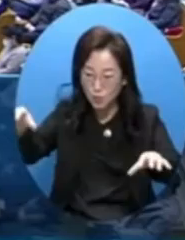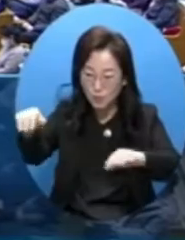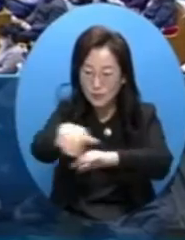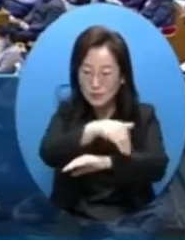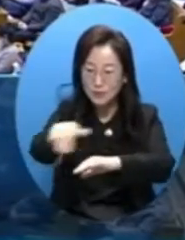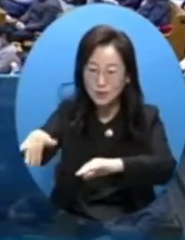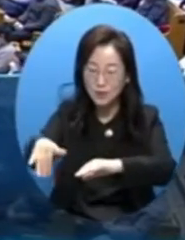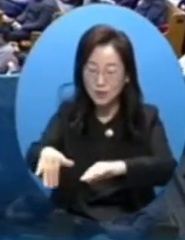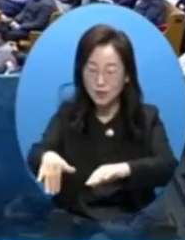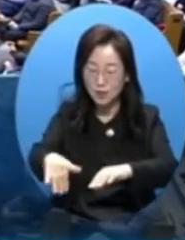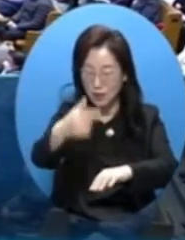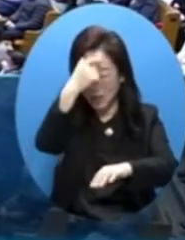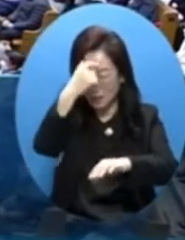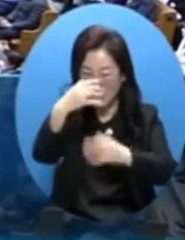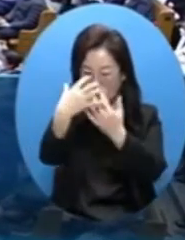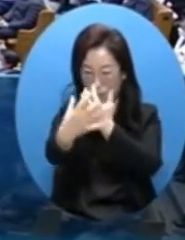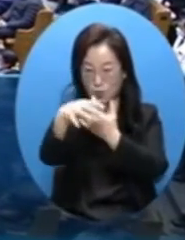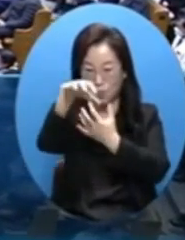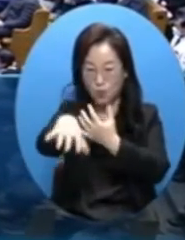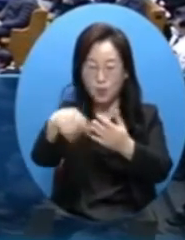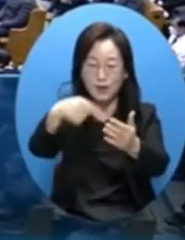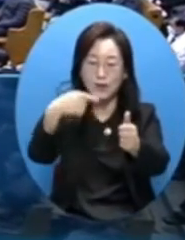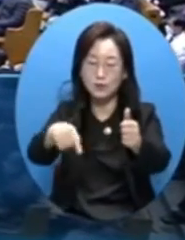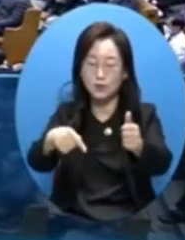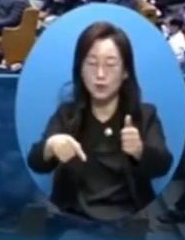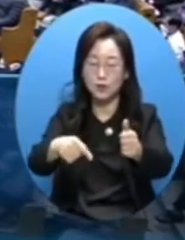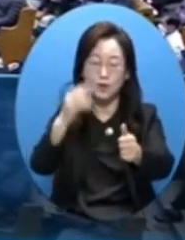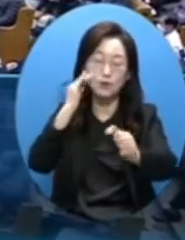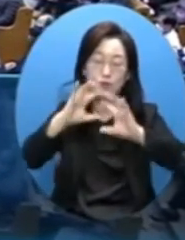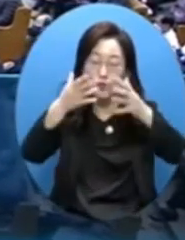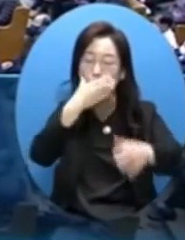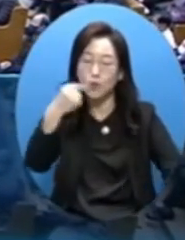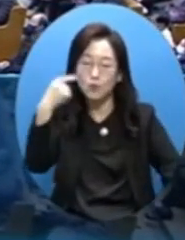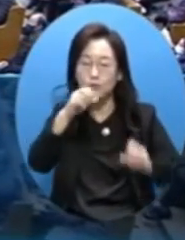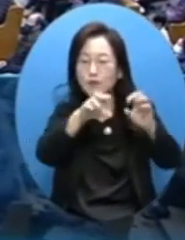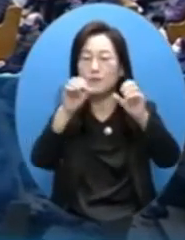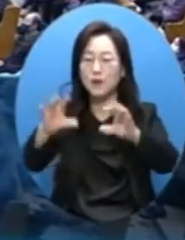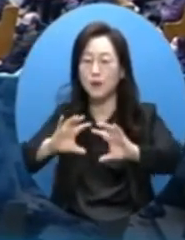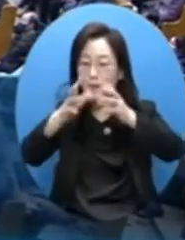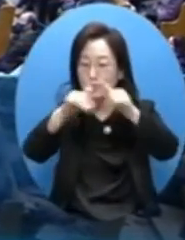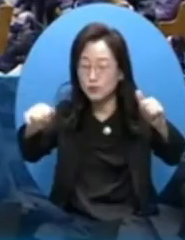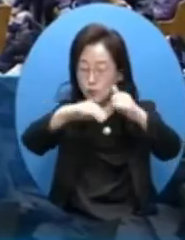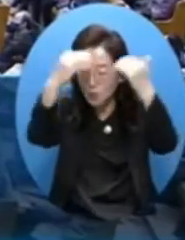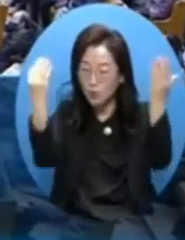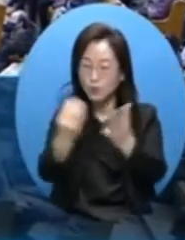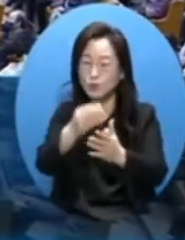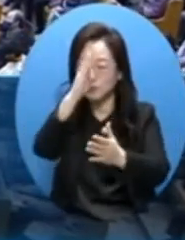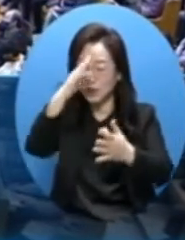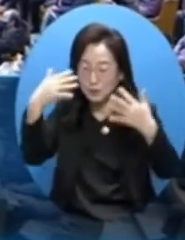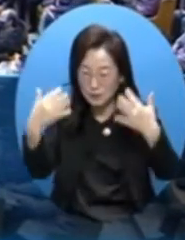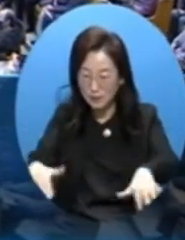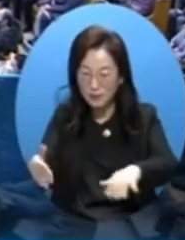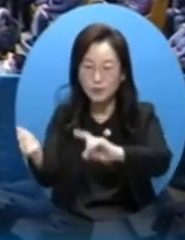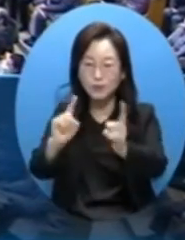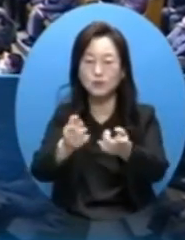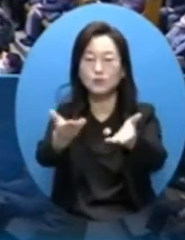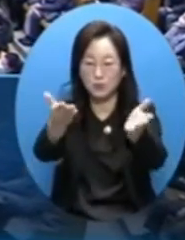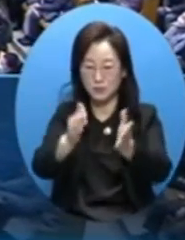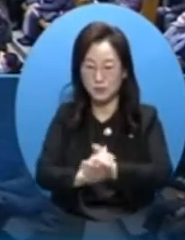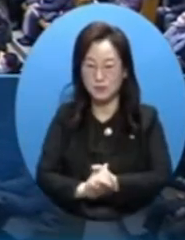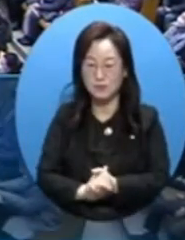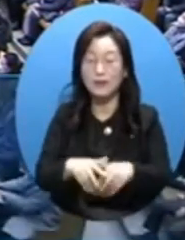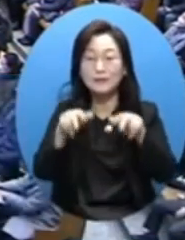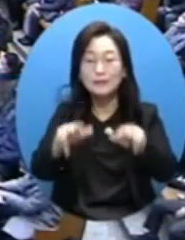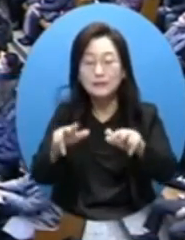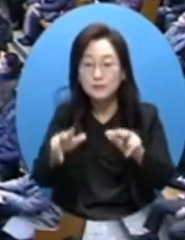그들의 회당에서 가르치시며 청복음을 전파하시며 백성 중에 모든 병과 모든 약한 것을 고치시니